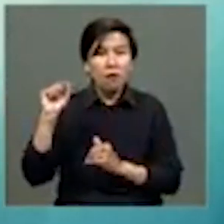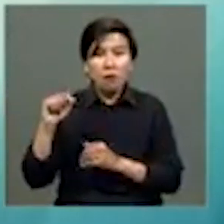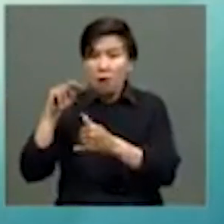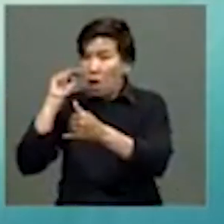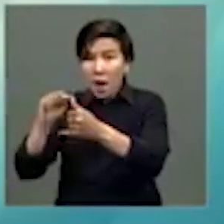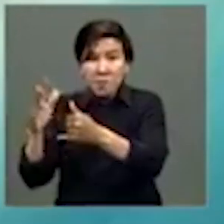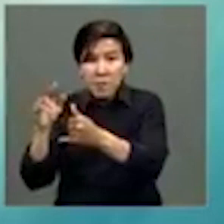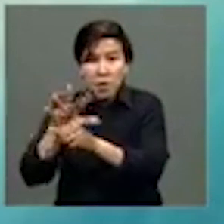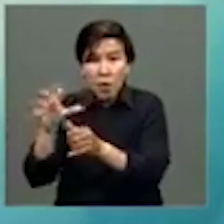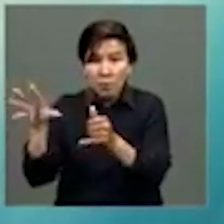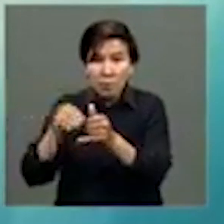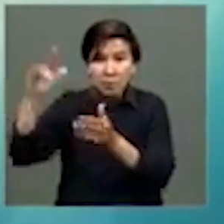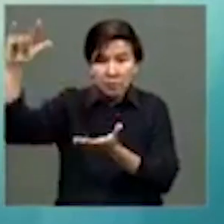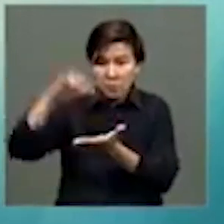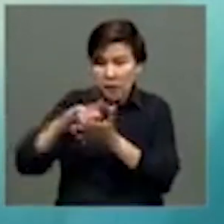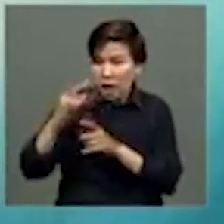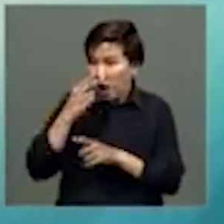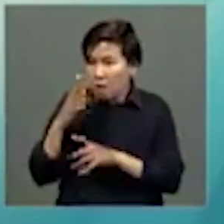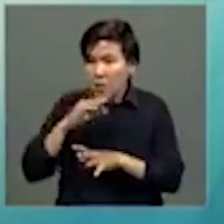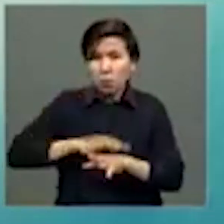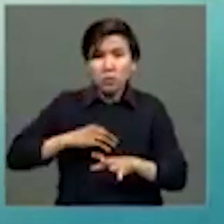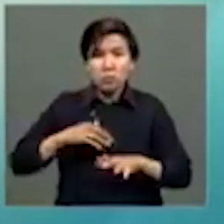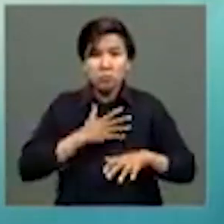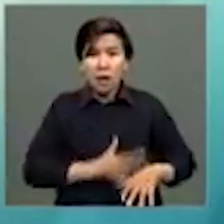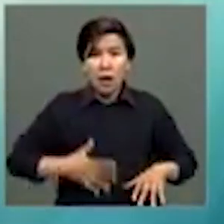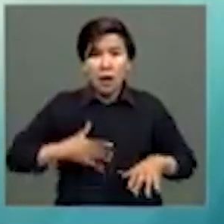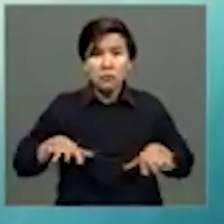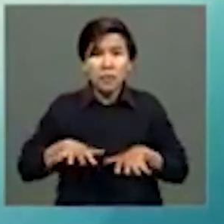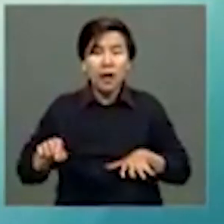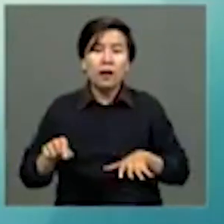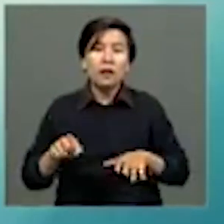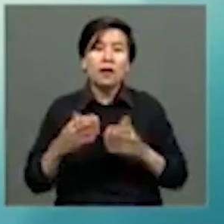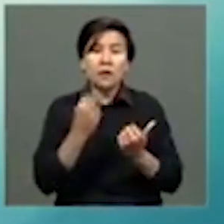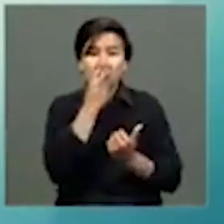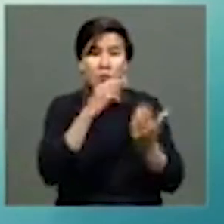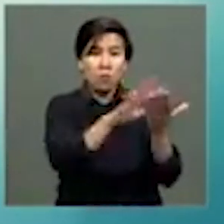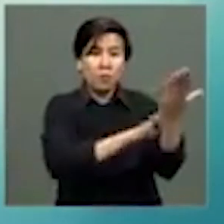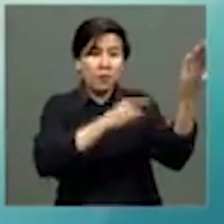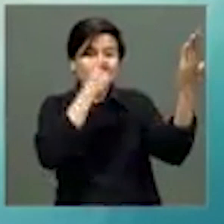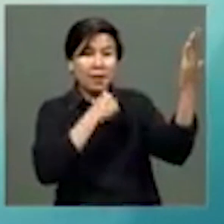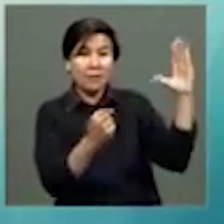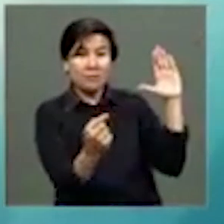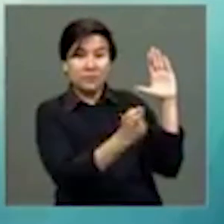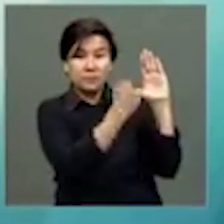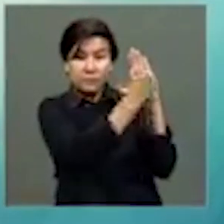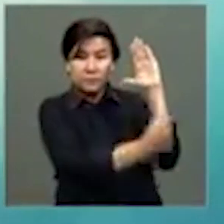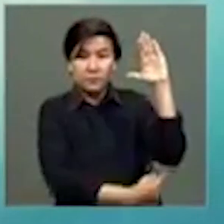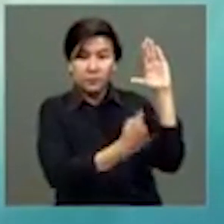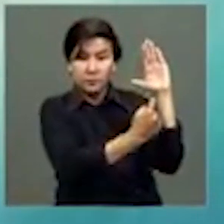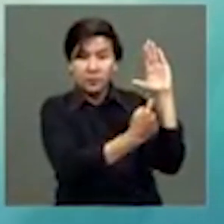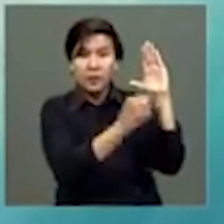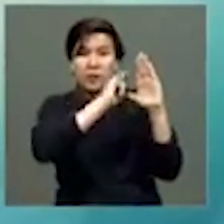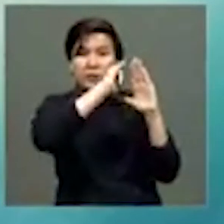อาการด้วยนะคะต้องเน้นย้ำเลยค่ะทีนี้มาดูที่แผนที่ประเทศไทยกันนิดนึงค่ะวันนี้นะคะจังหวัดที่พบผู้ติ